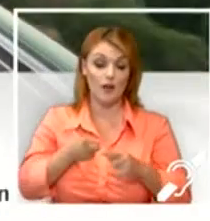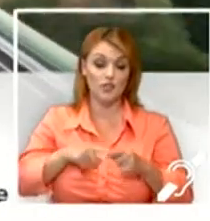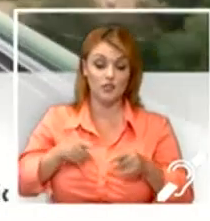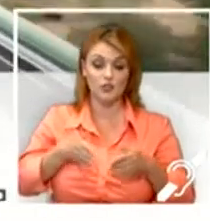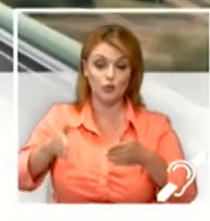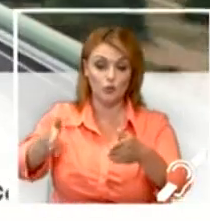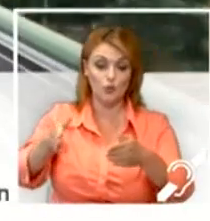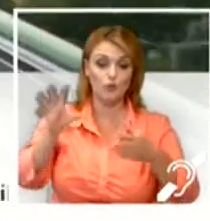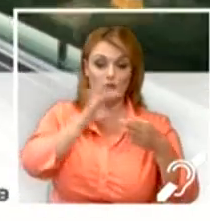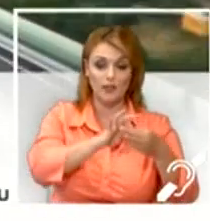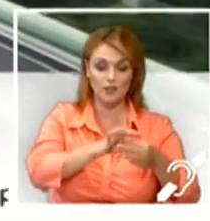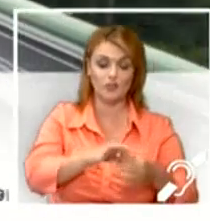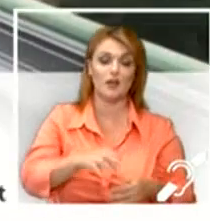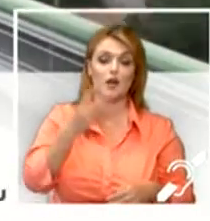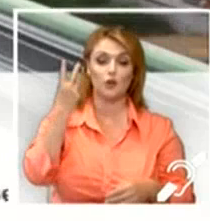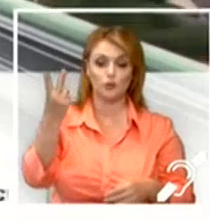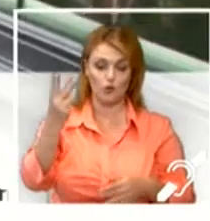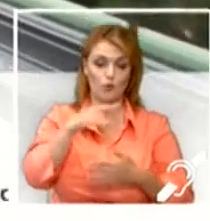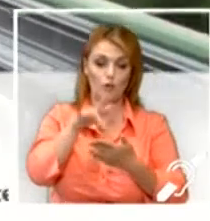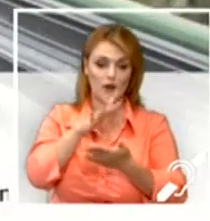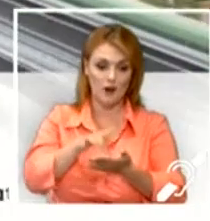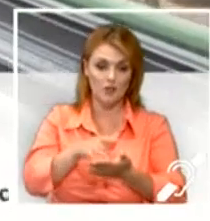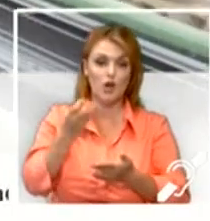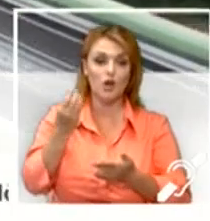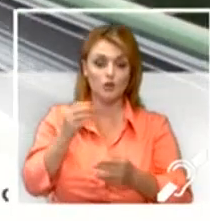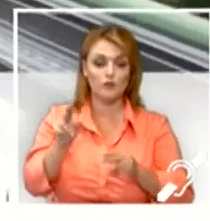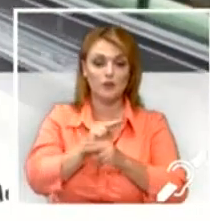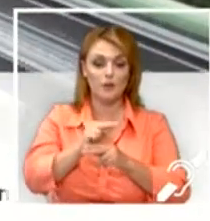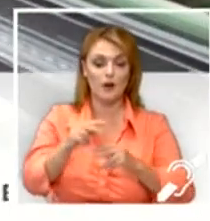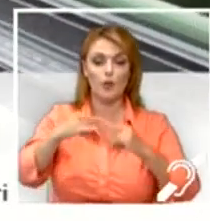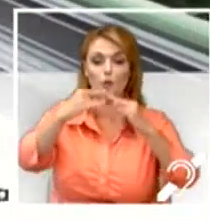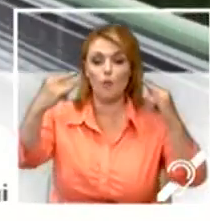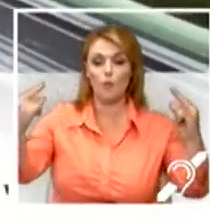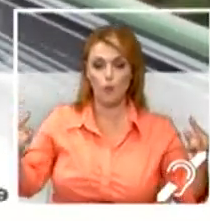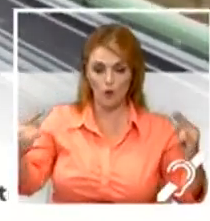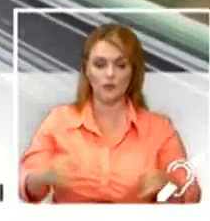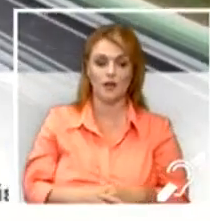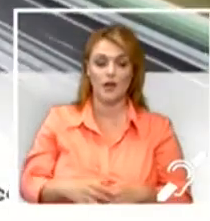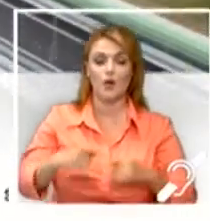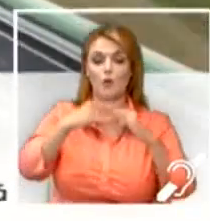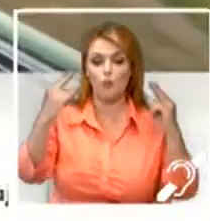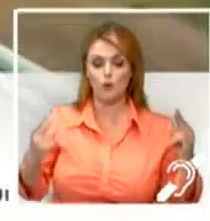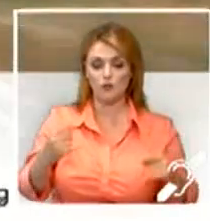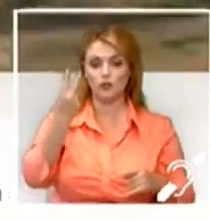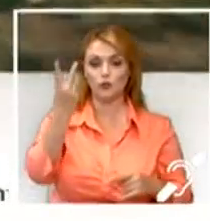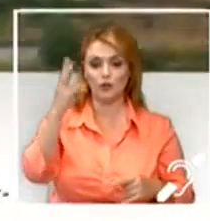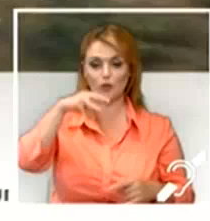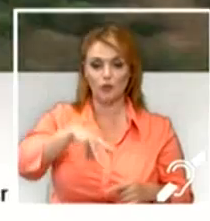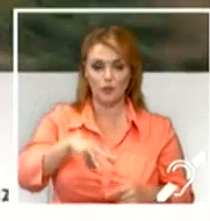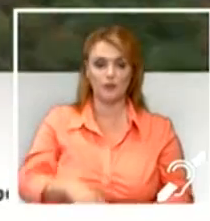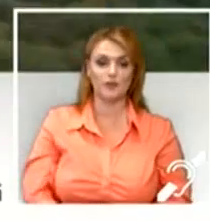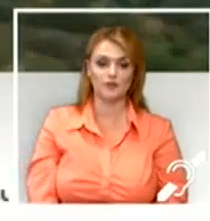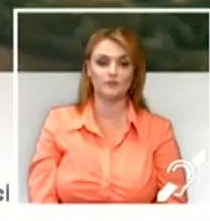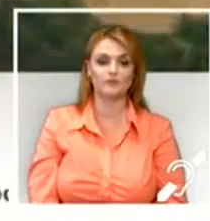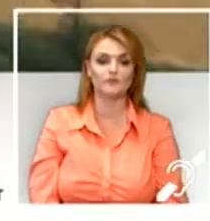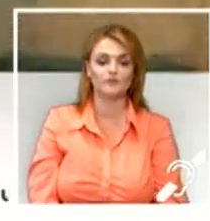fost realizat și cel mai lung pod din România, care are aproape 2 km lungime. Este cea mai mare lucrare de infrastructură mare din